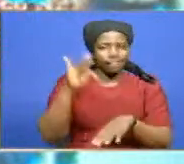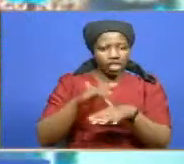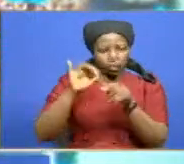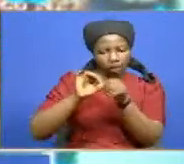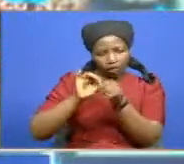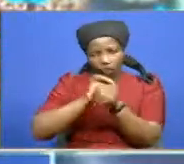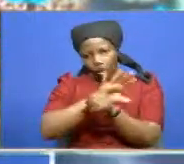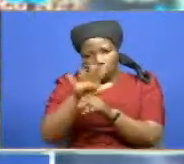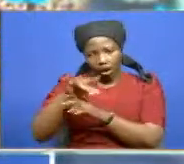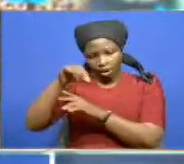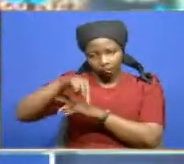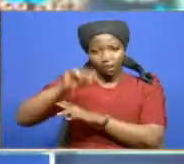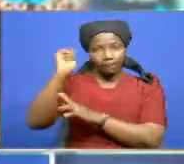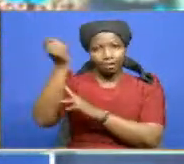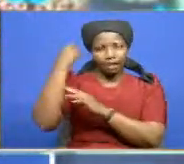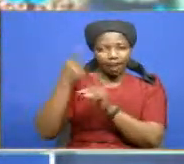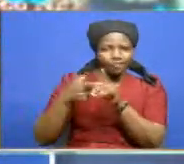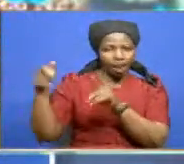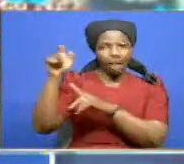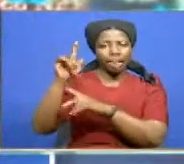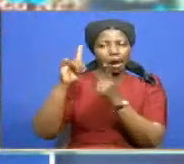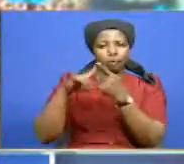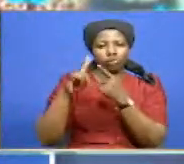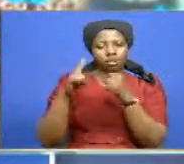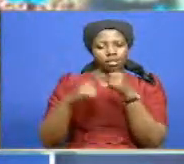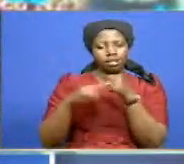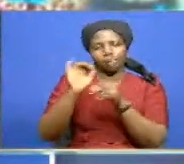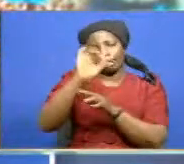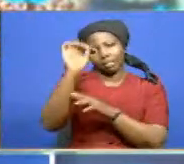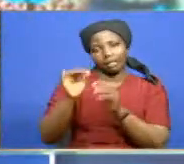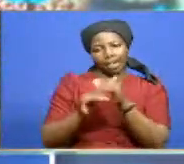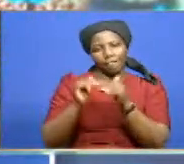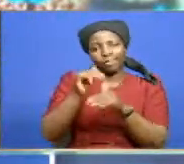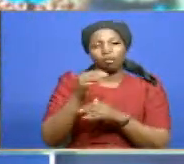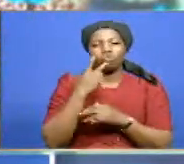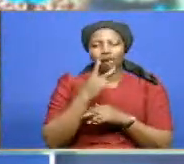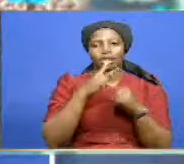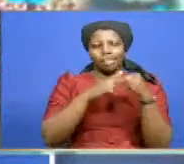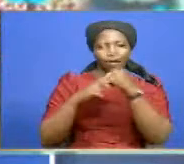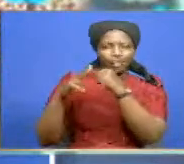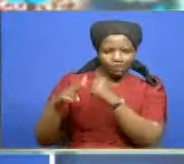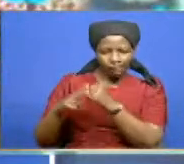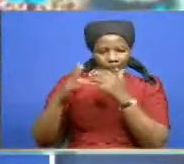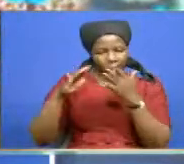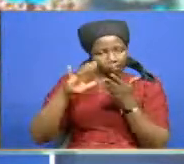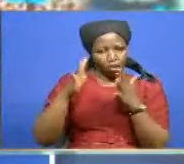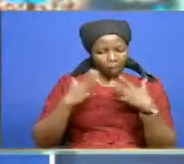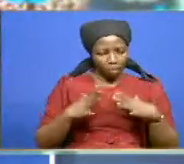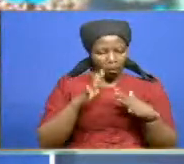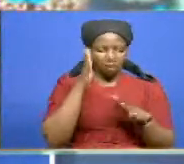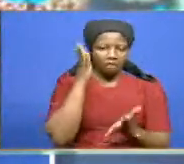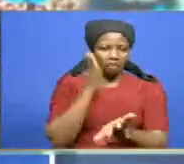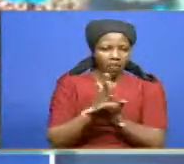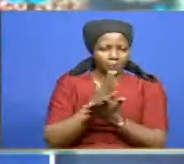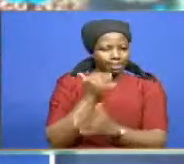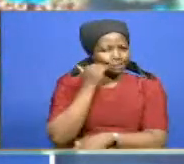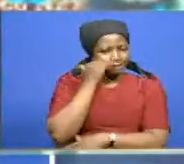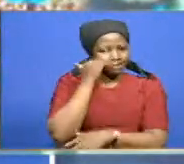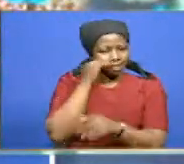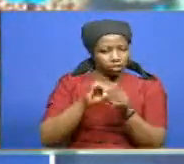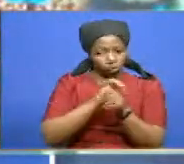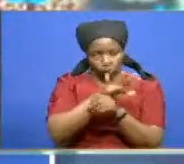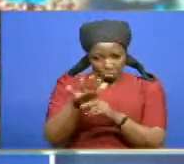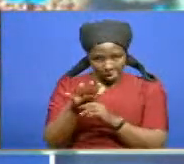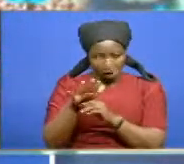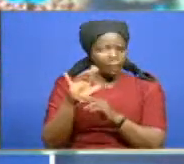humo nchini kimeongezeka hadi asilimia 6 baada ya watu 277 zaidi kubainishwa kuwa na virusi vya corona. Wizara